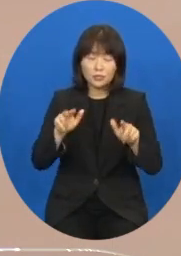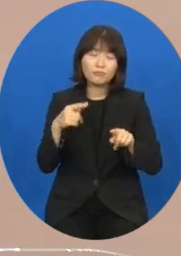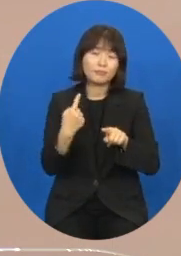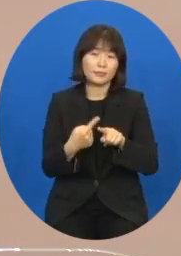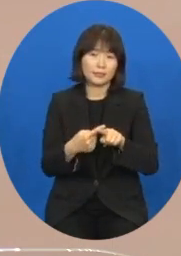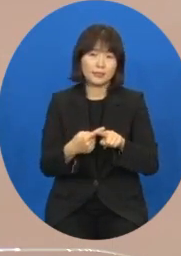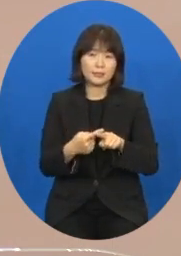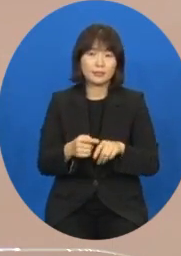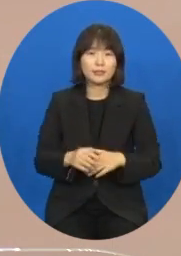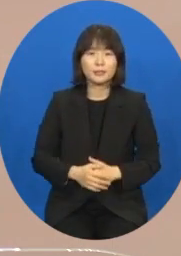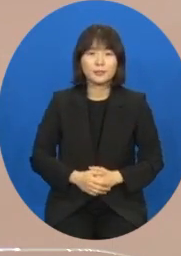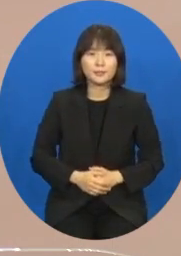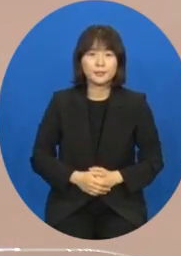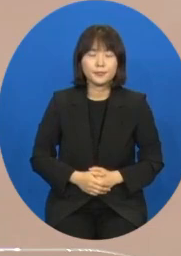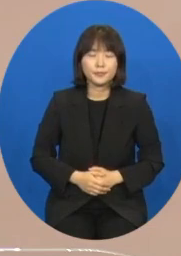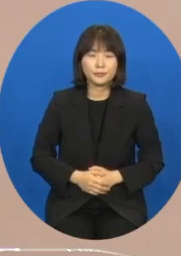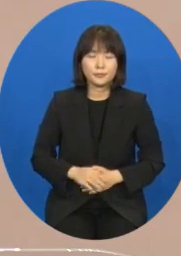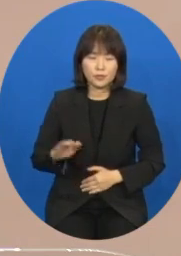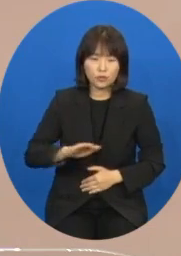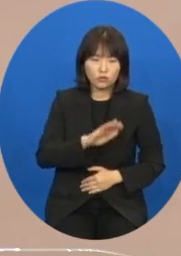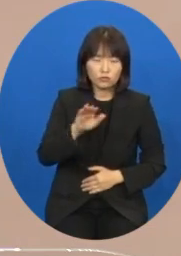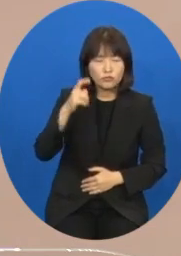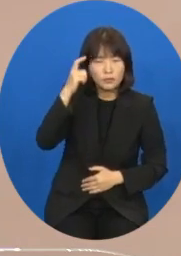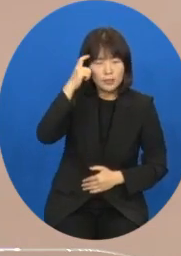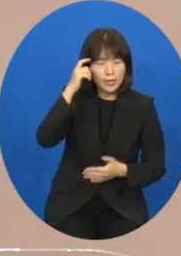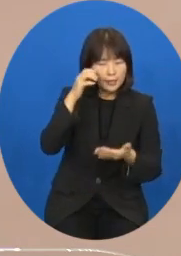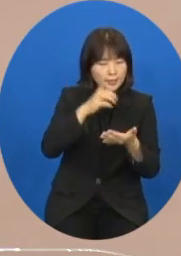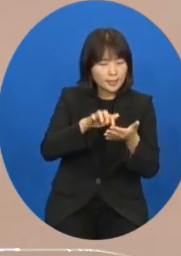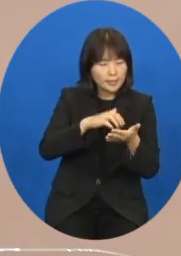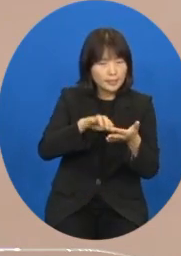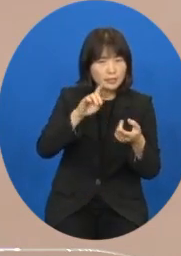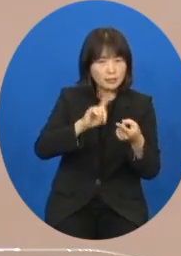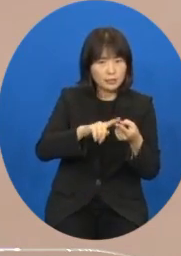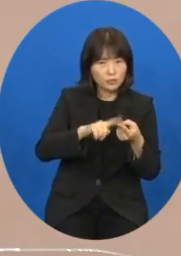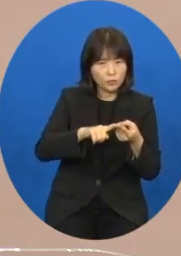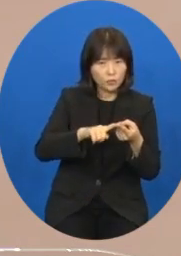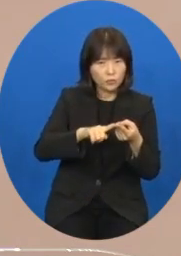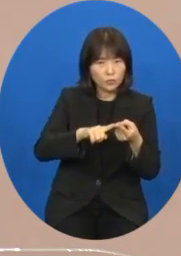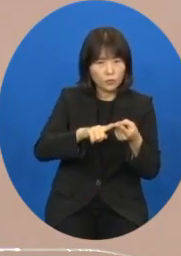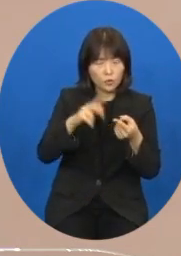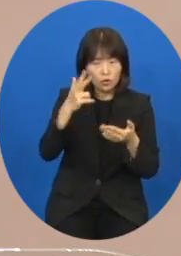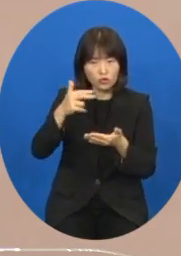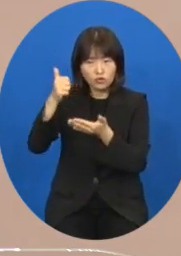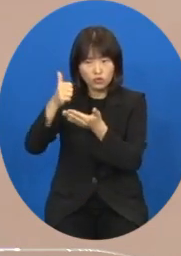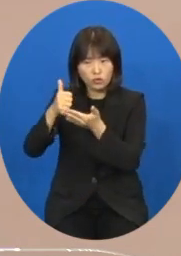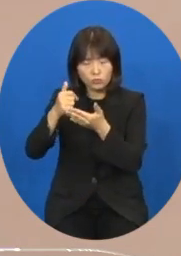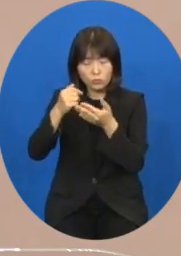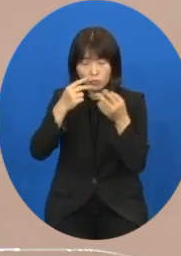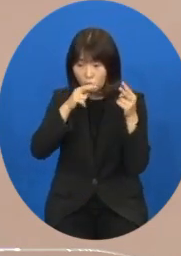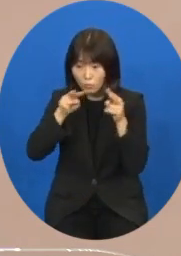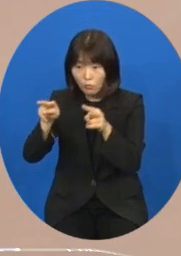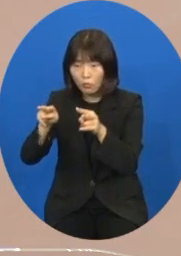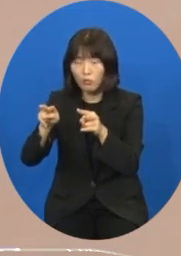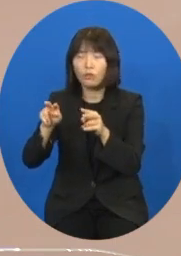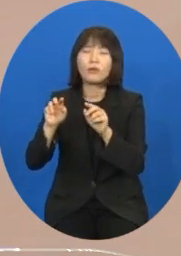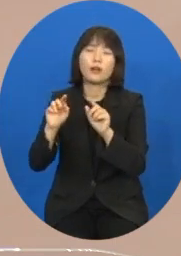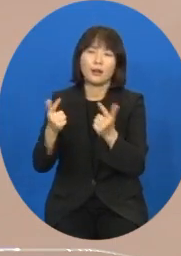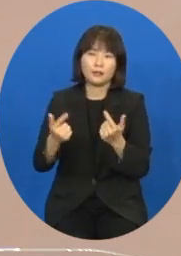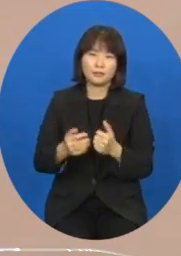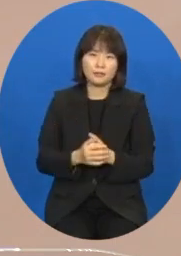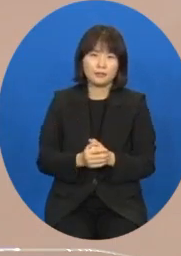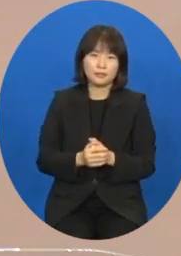마찬가지입니다. 우리 생각과 계산대로 우리 주님도 보시는 거 아니에요.